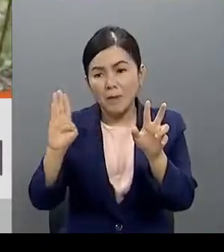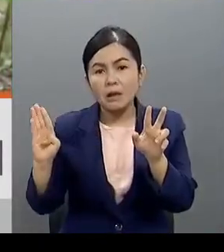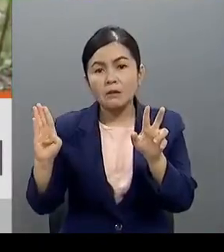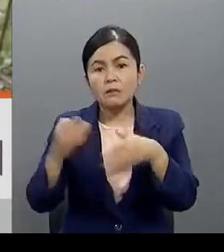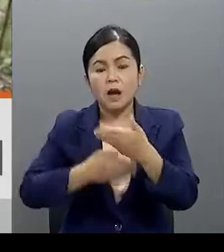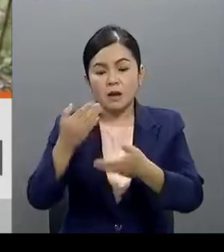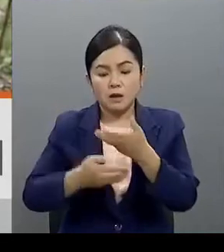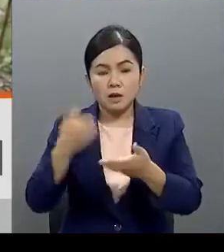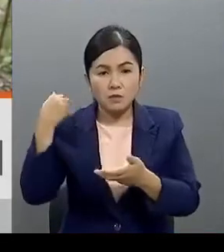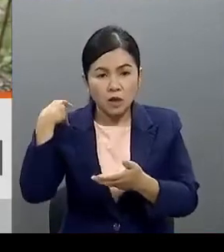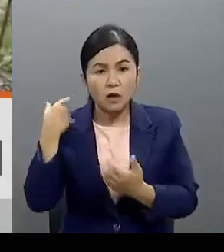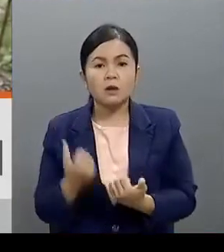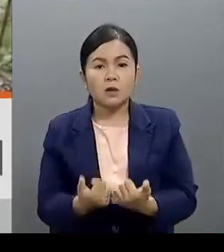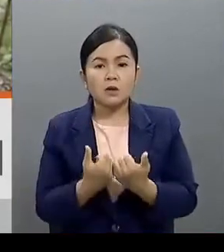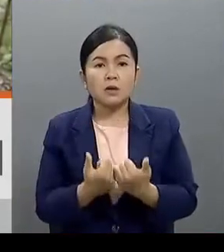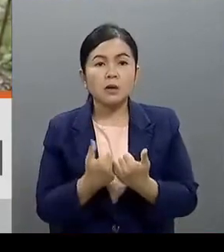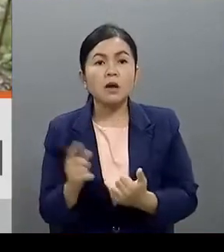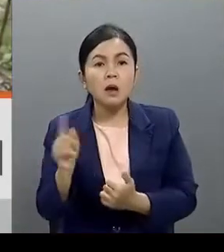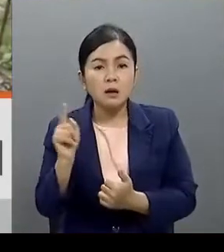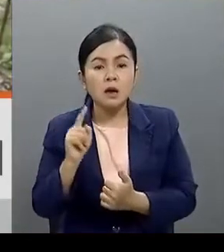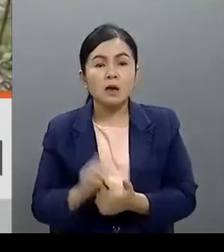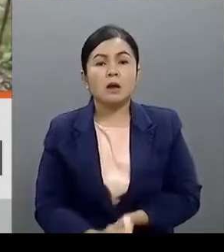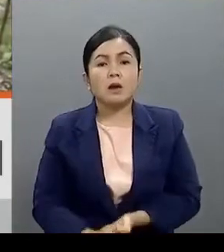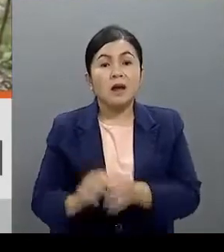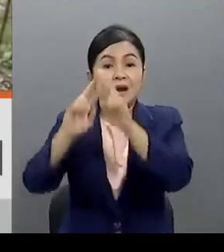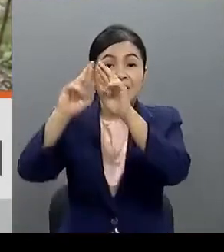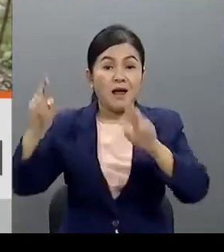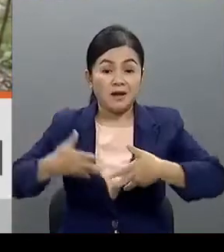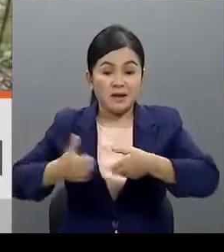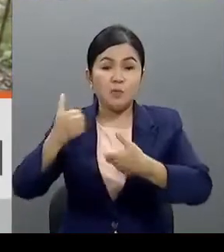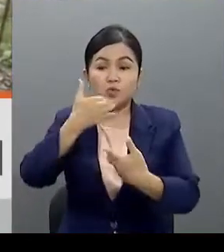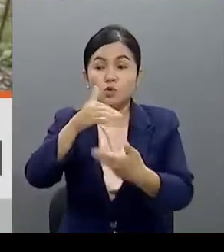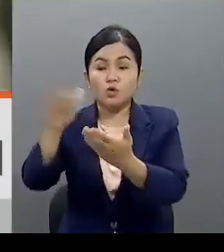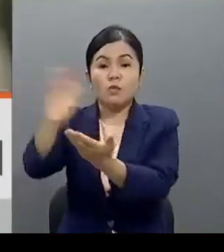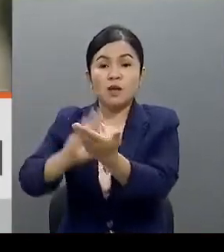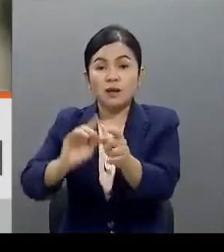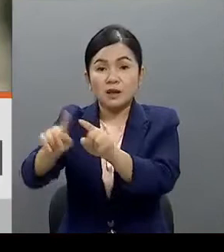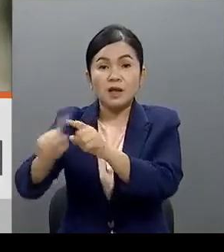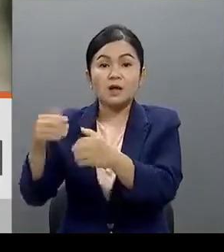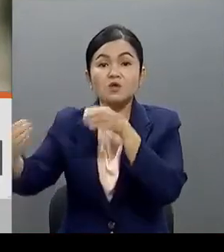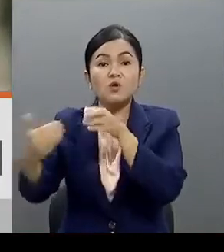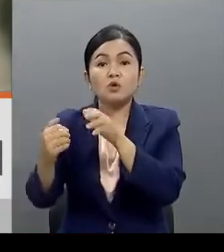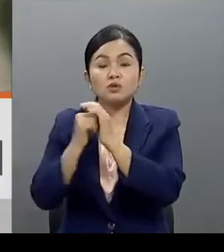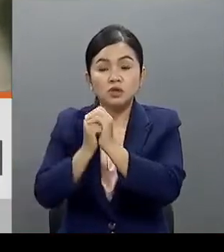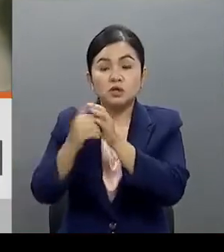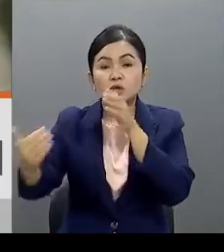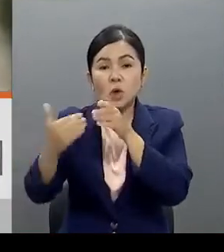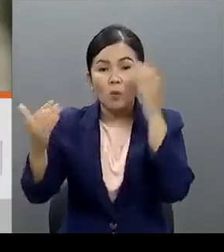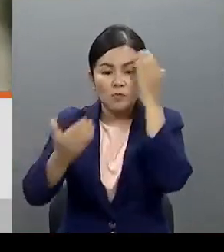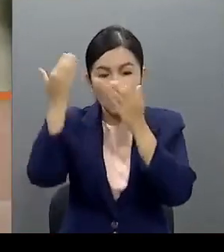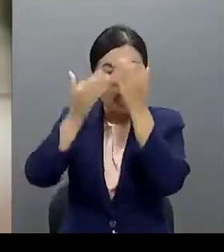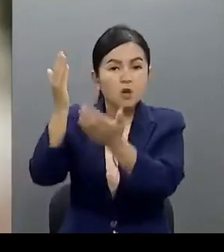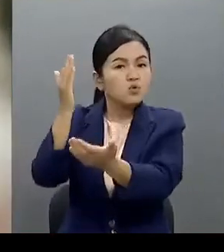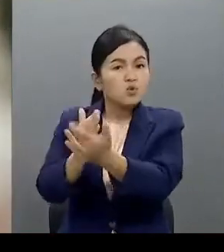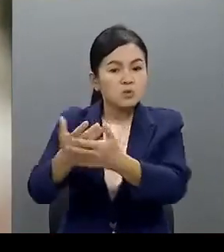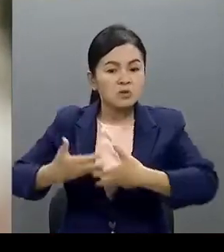และล่าสุดหลงที่รับซื้อเพื่อส่งออกไปต่างประเทศโดยเฉพาะประเทศจีนและมาเลเซียประกาศหยุดรับซื ้ อท